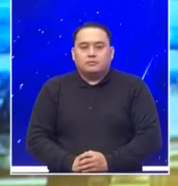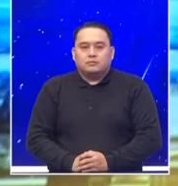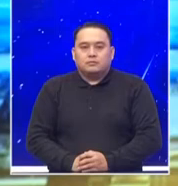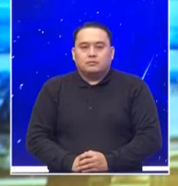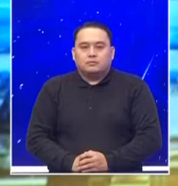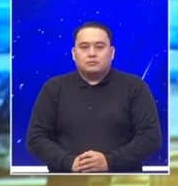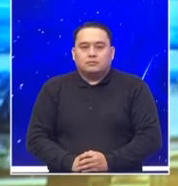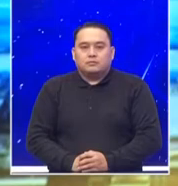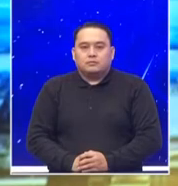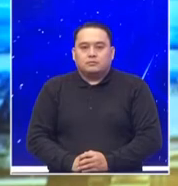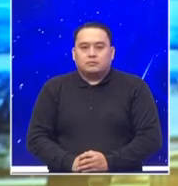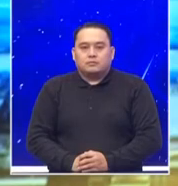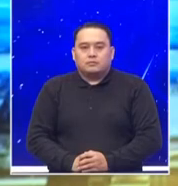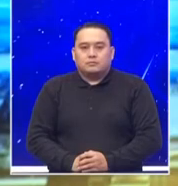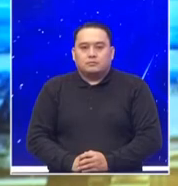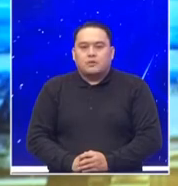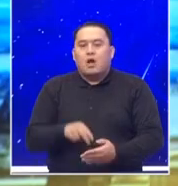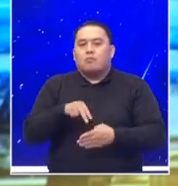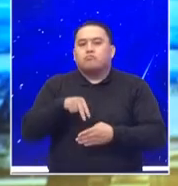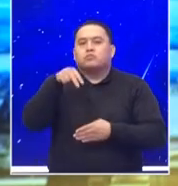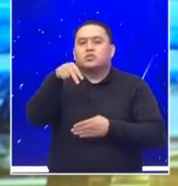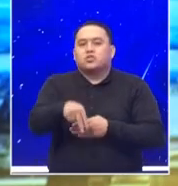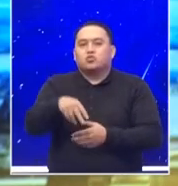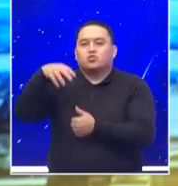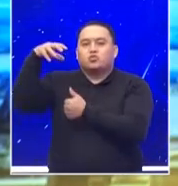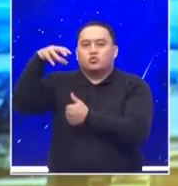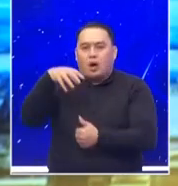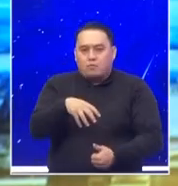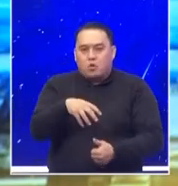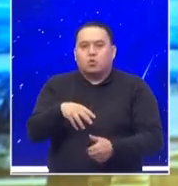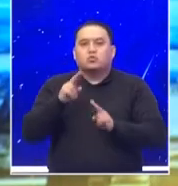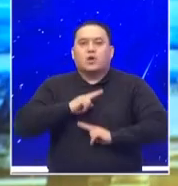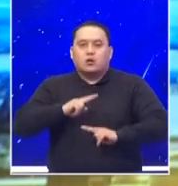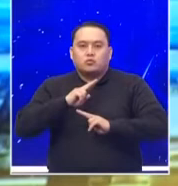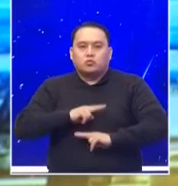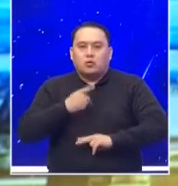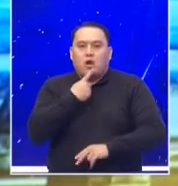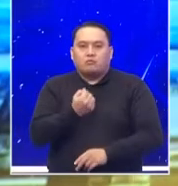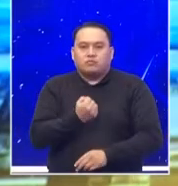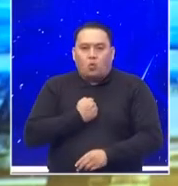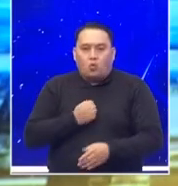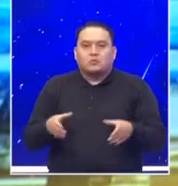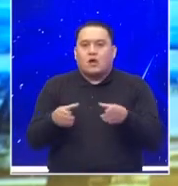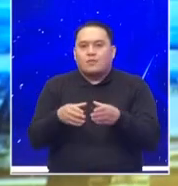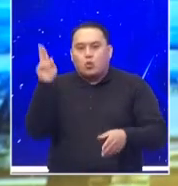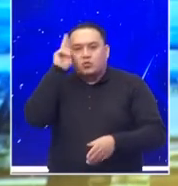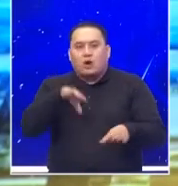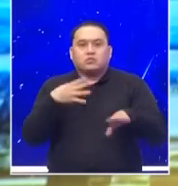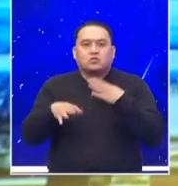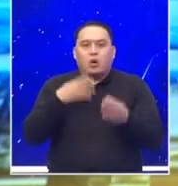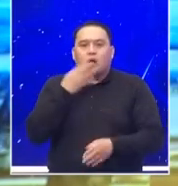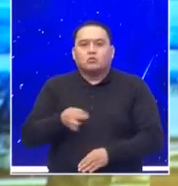первым делом первым делом прыжки с парашютом совершили контрактники десантно-штурмовых войск учения проводились